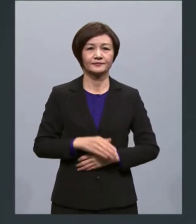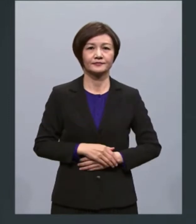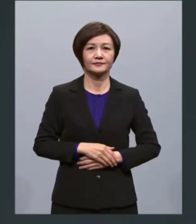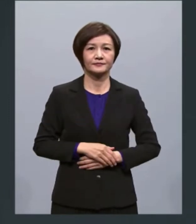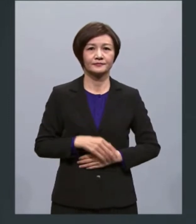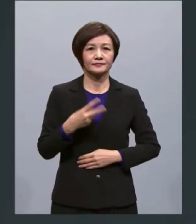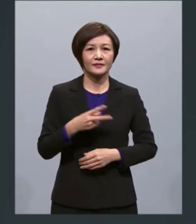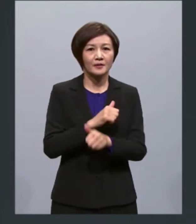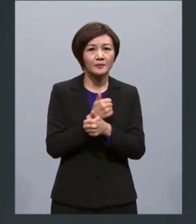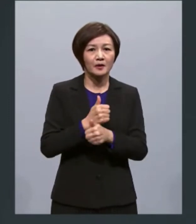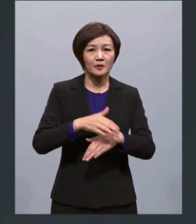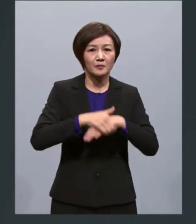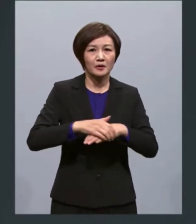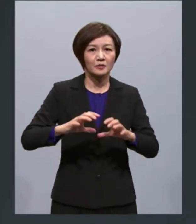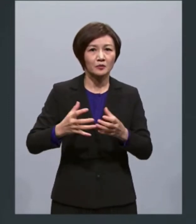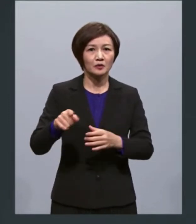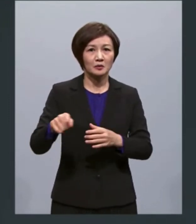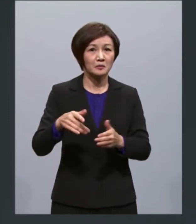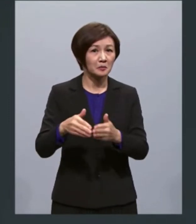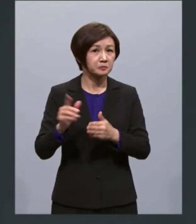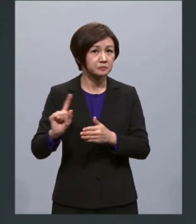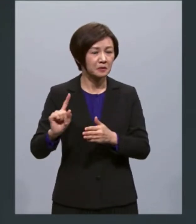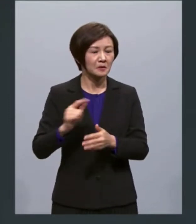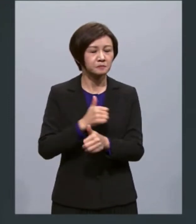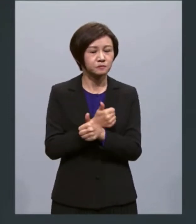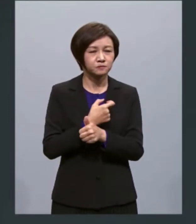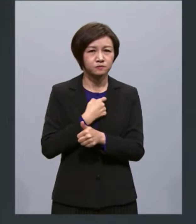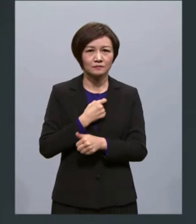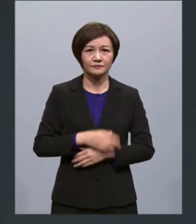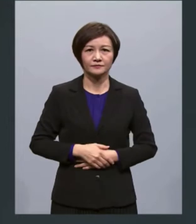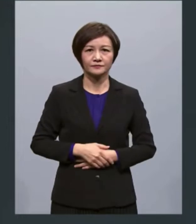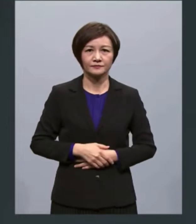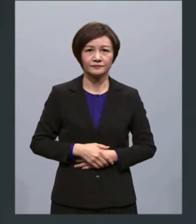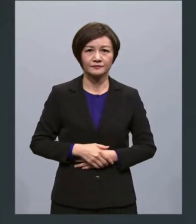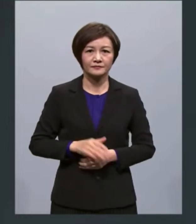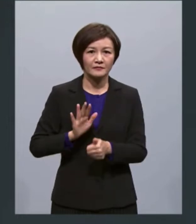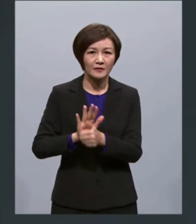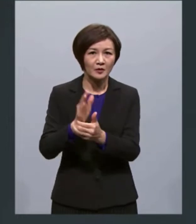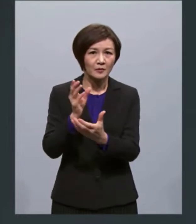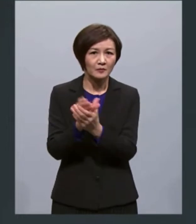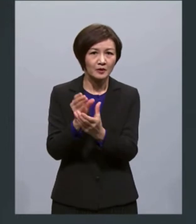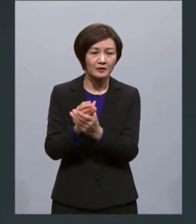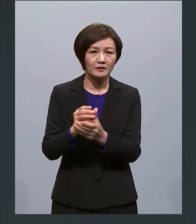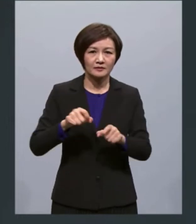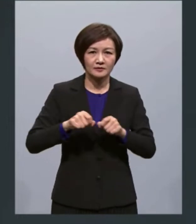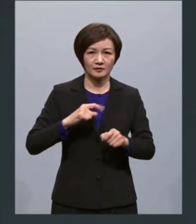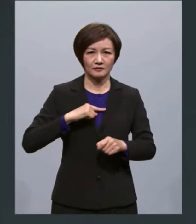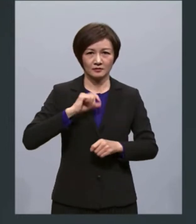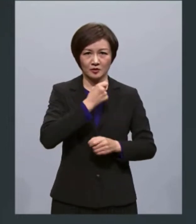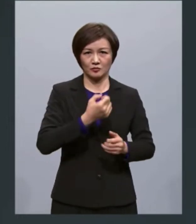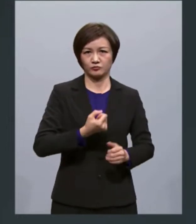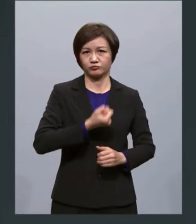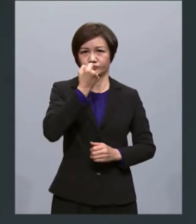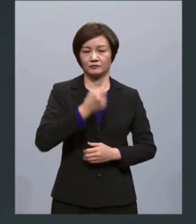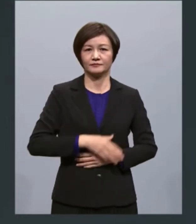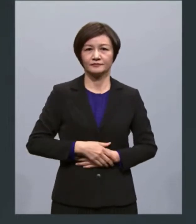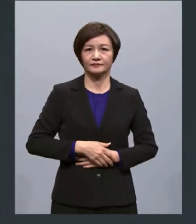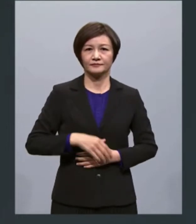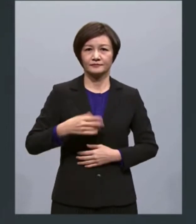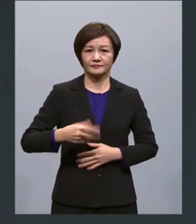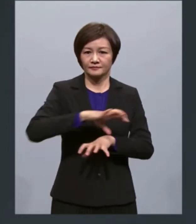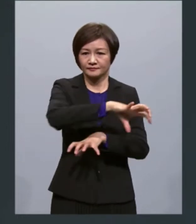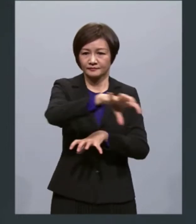考虑邦交国自身的需要。执行援助计划时，应由我方主导，并和周边